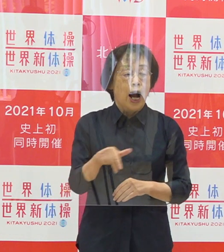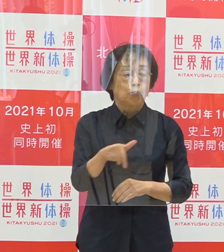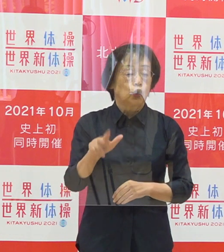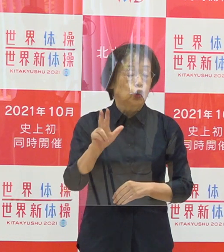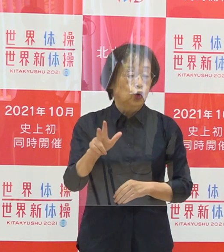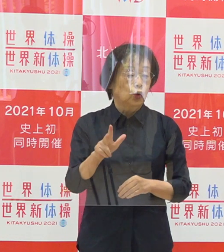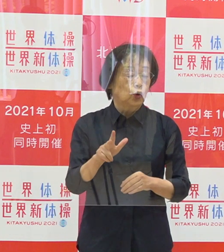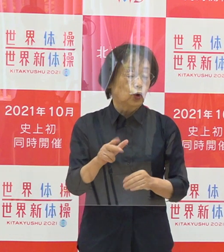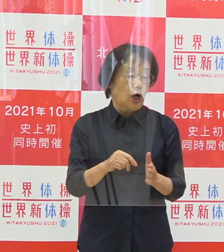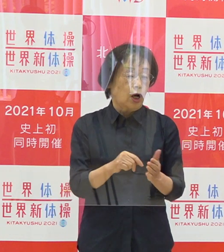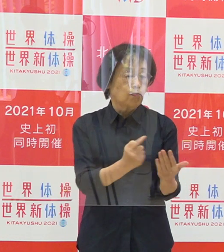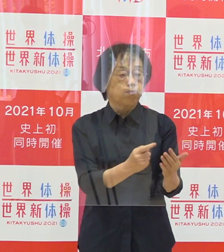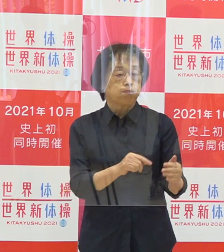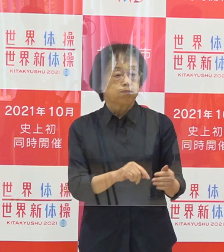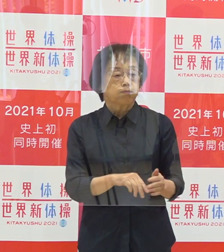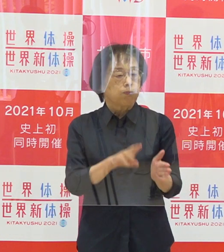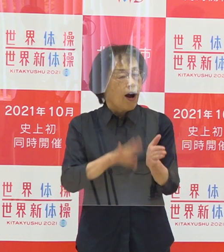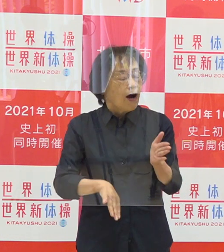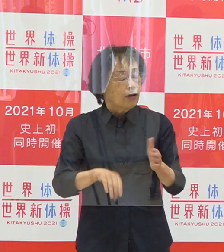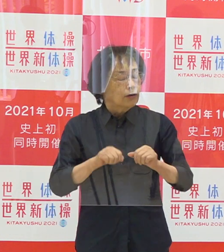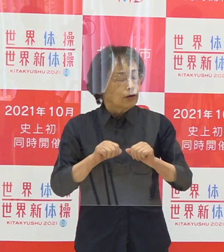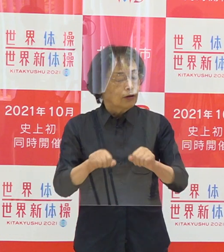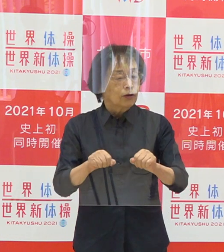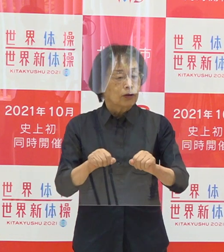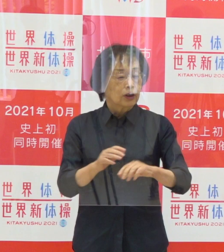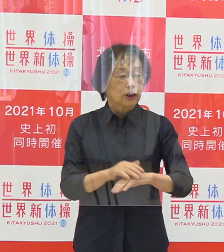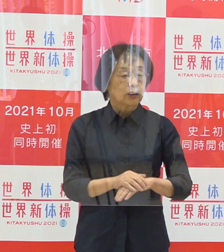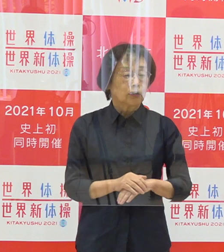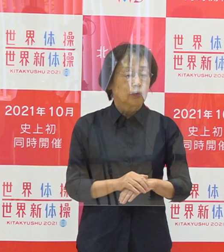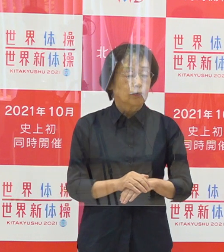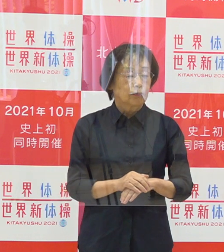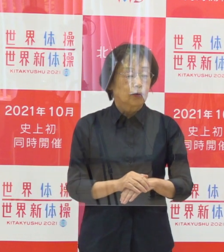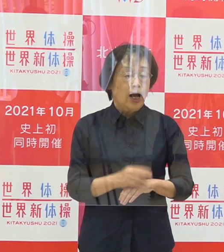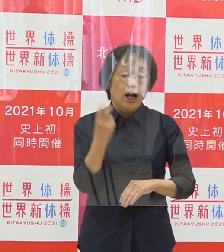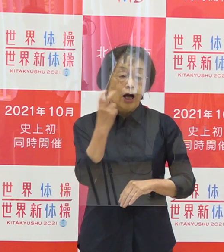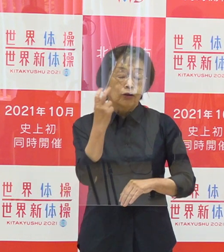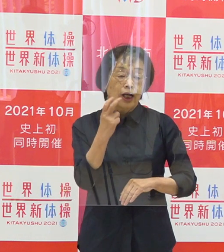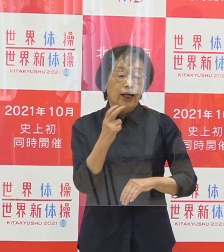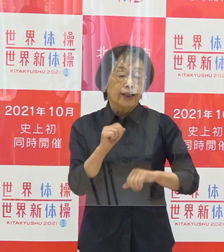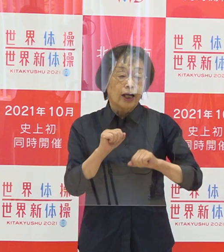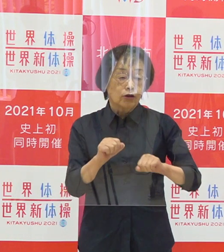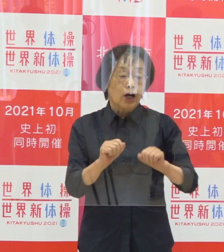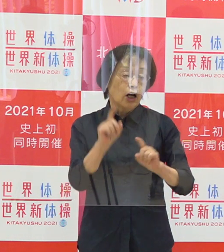か、そういう事例が確認されているかどうかというところと、